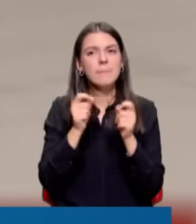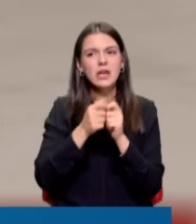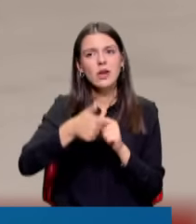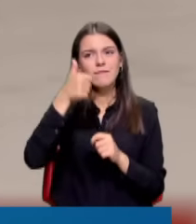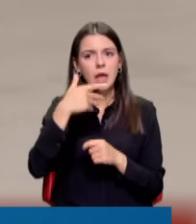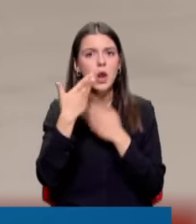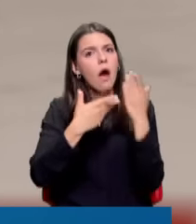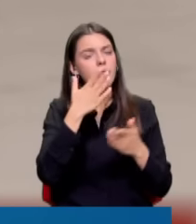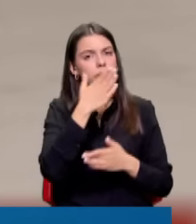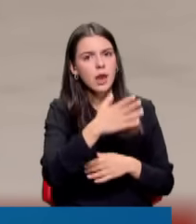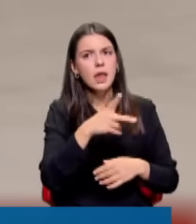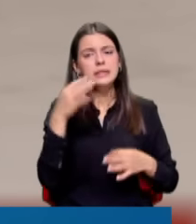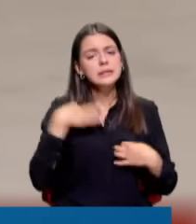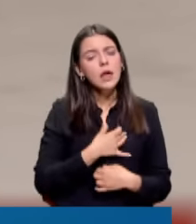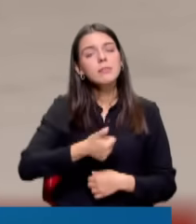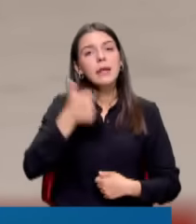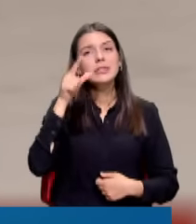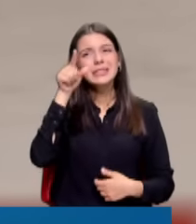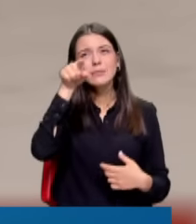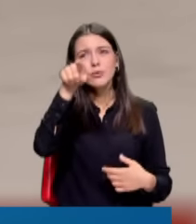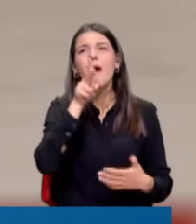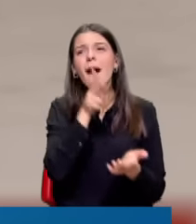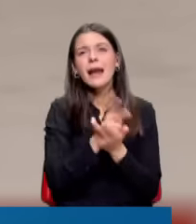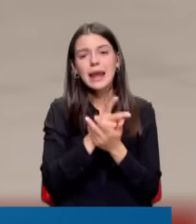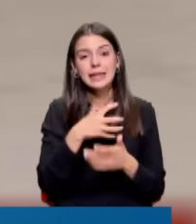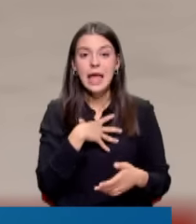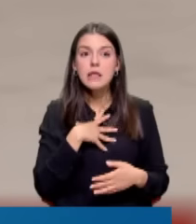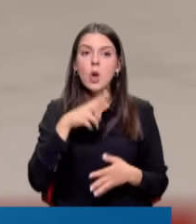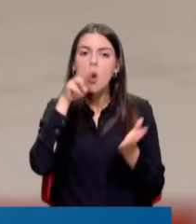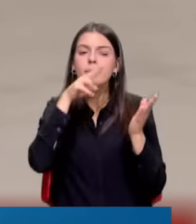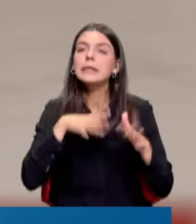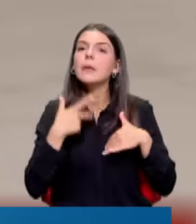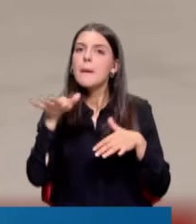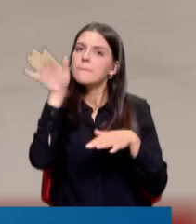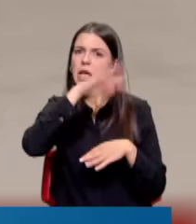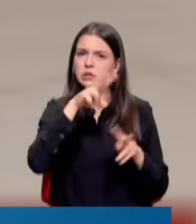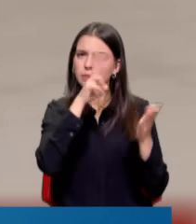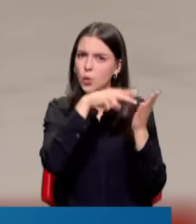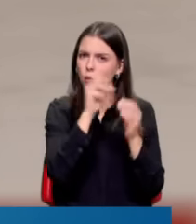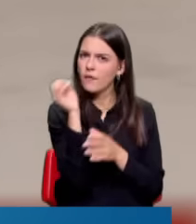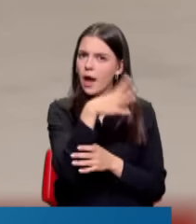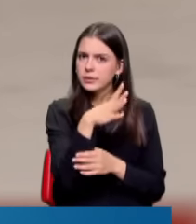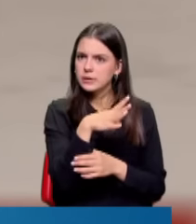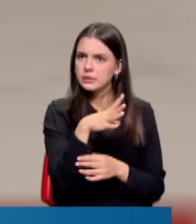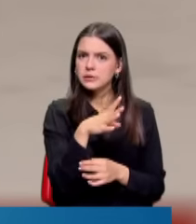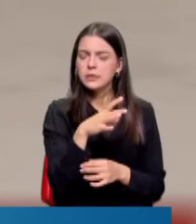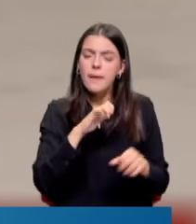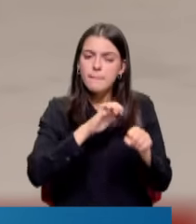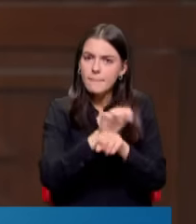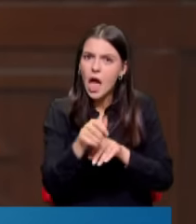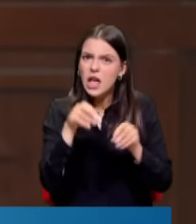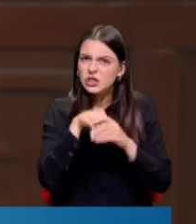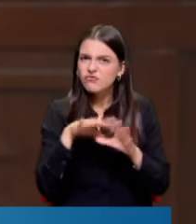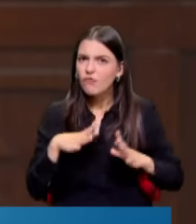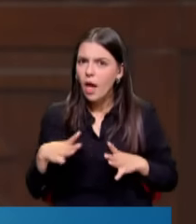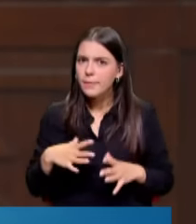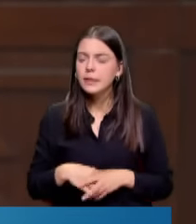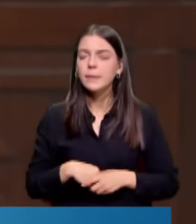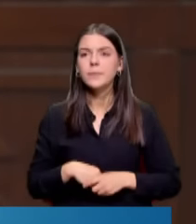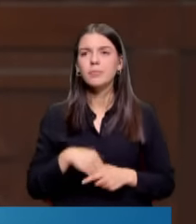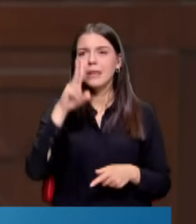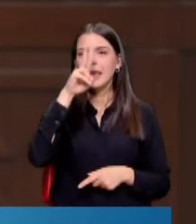Başkan, siz bu kararı kendiniz mi okumak istemediniz de başkasına okutturdunuz? Baskı altında mıydınız? İki